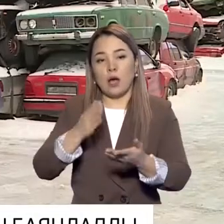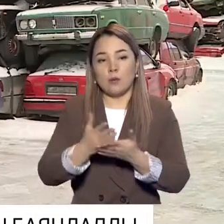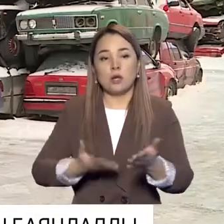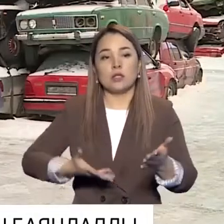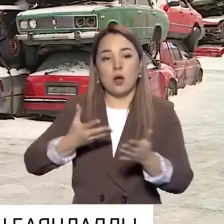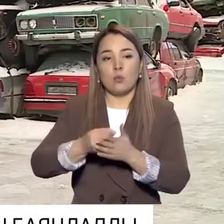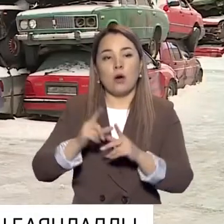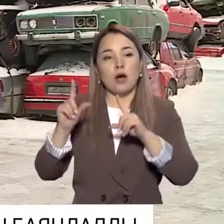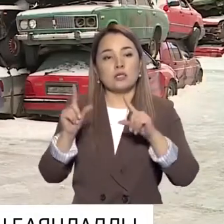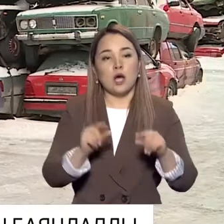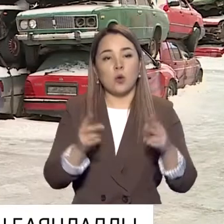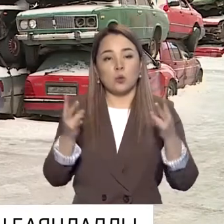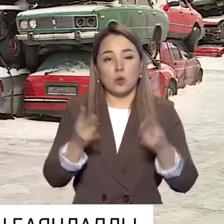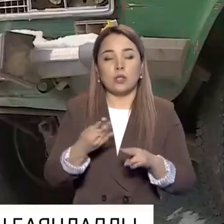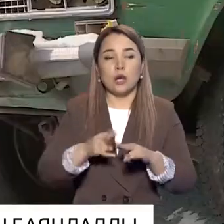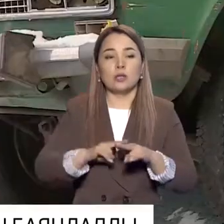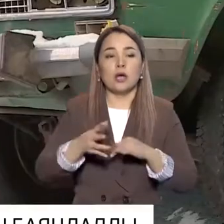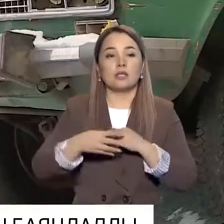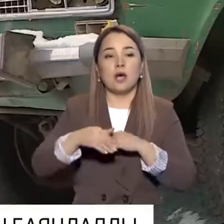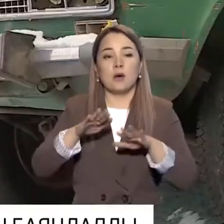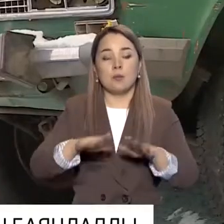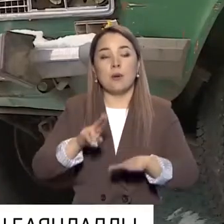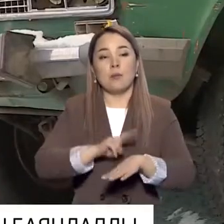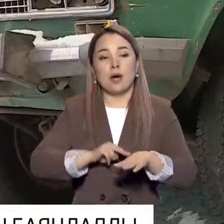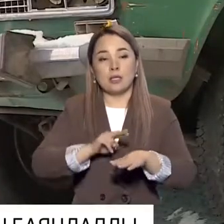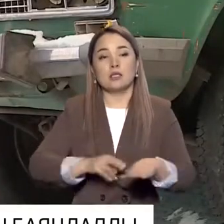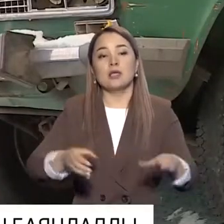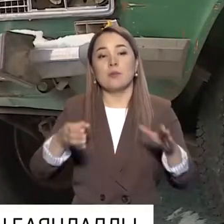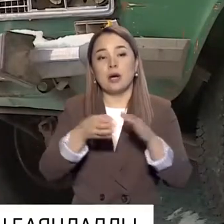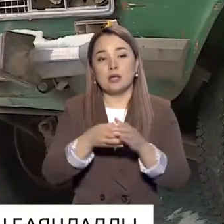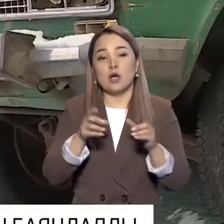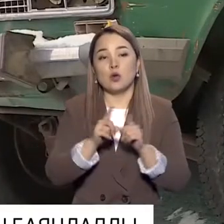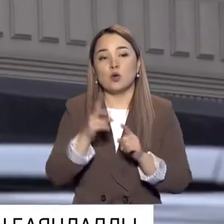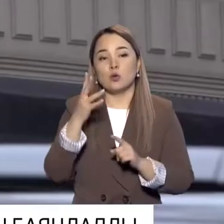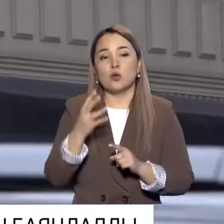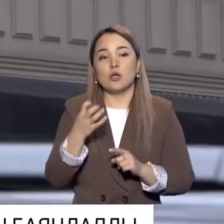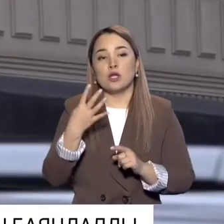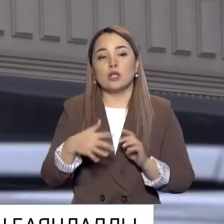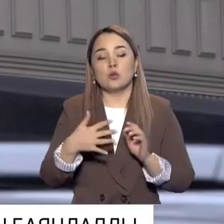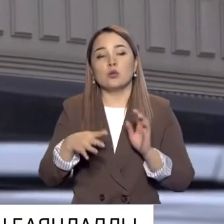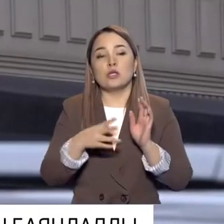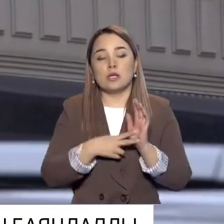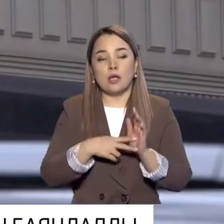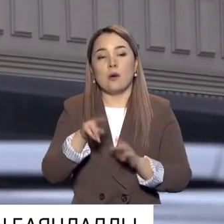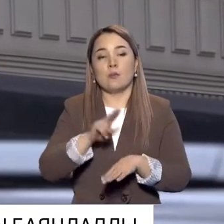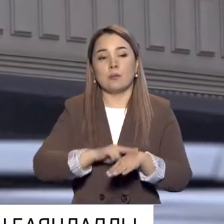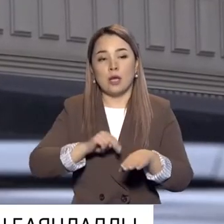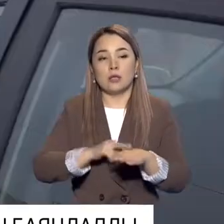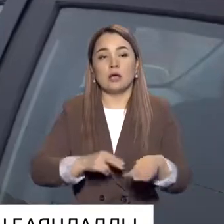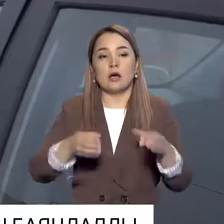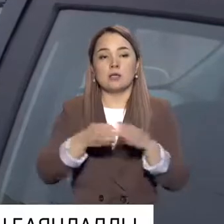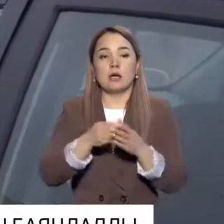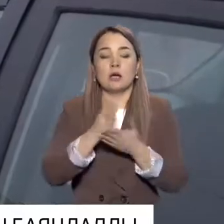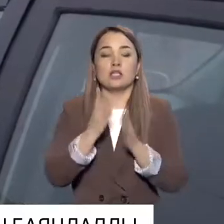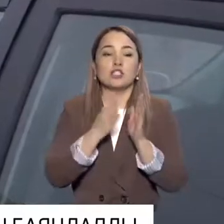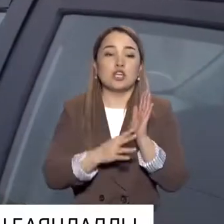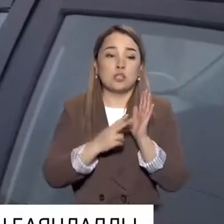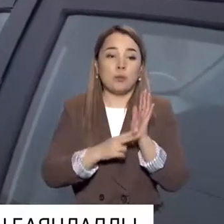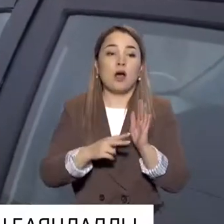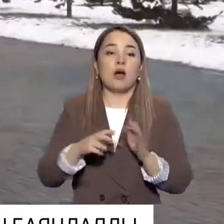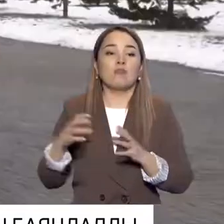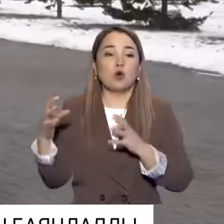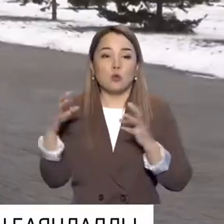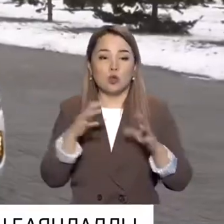төлем азаюы керек. Сондай-ақ өңірлердегі полиция департаменттеріне 427 патрульдік автомобиль мен 70 автобус